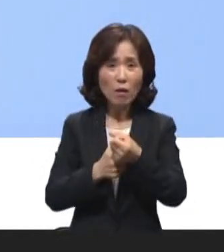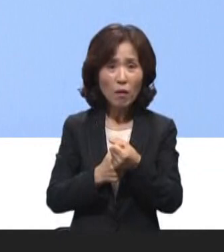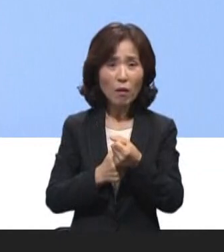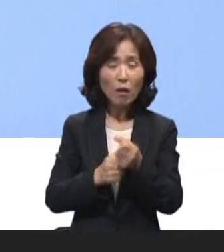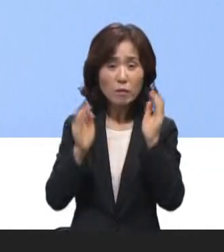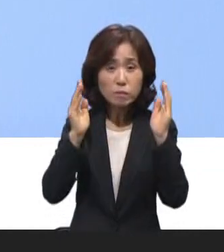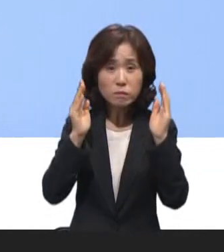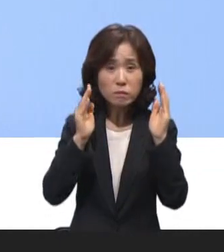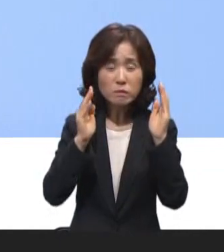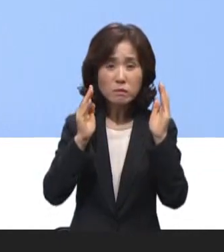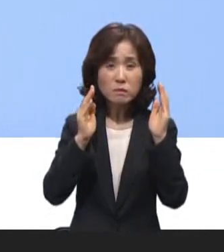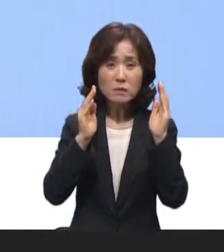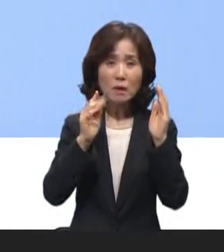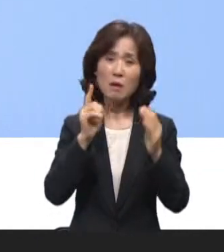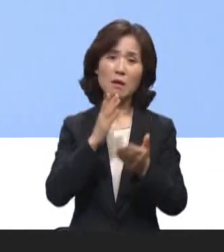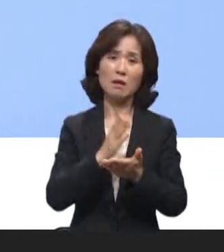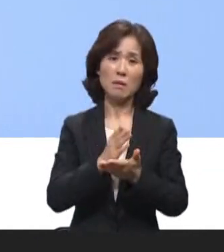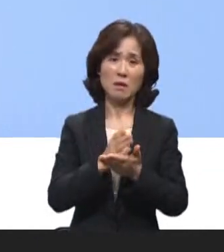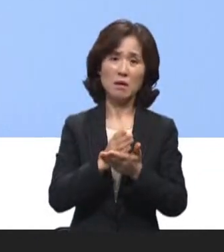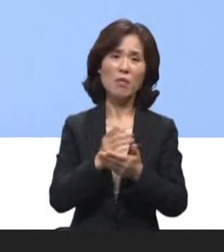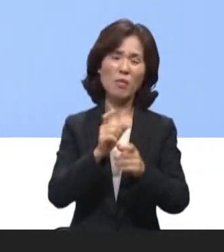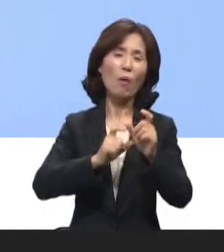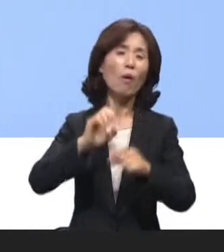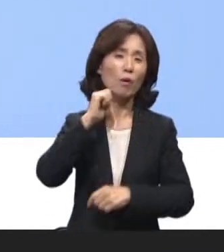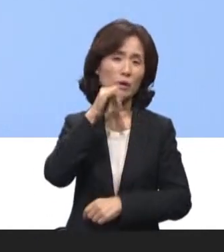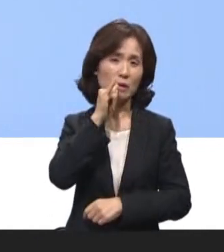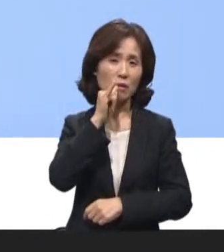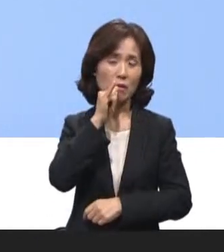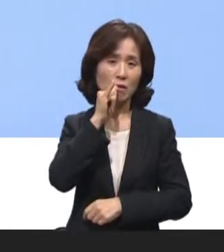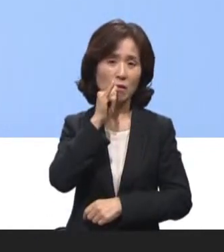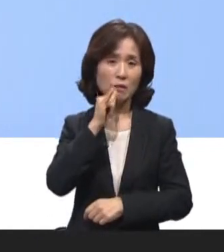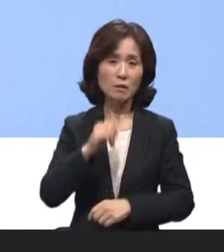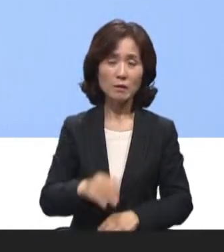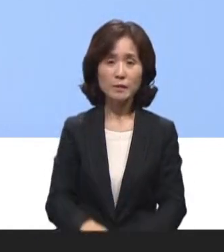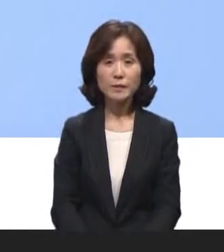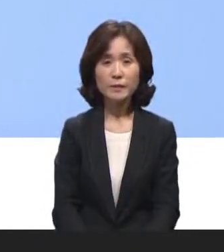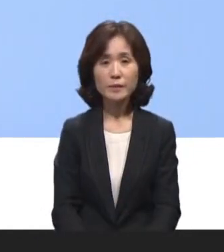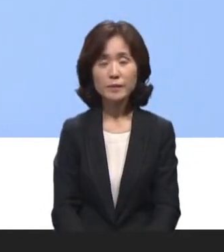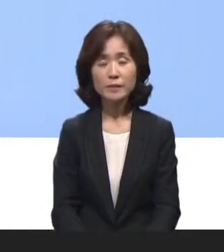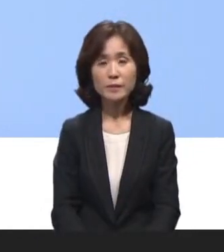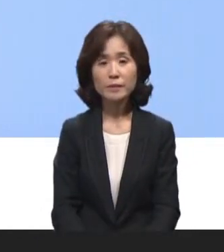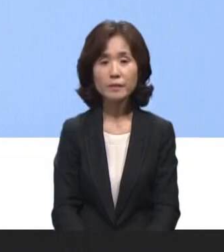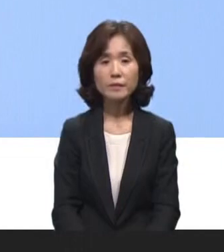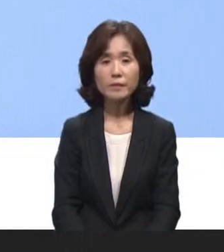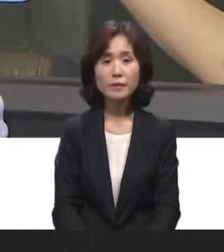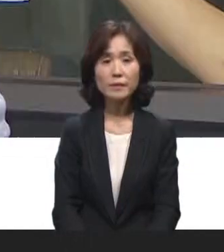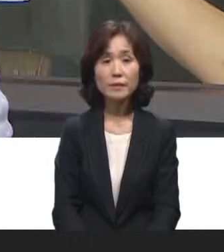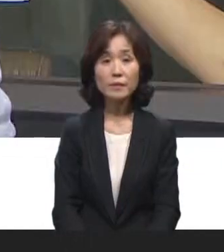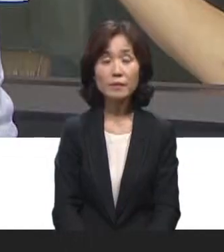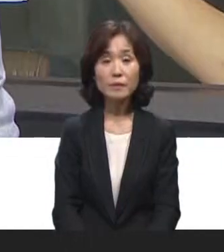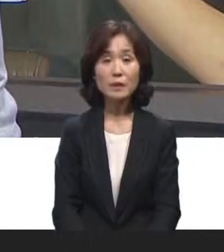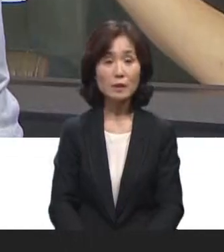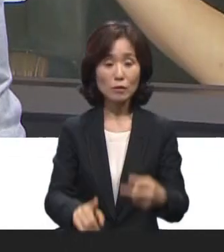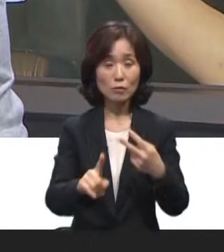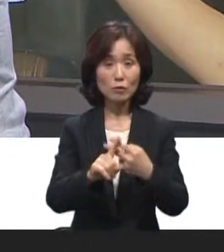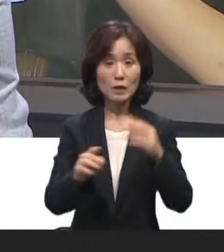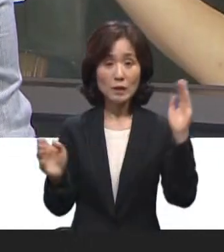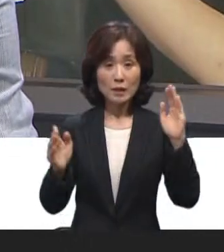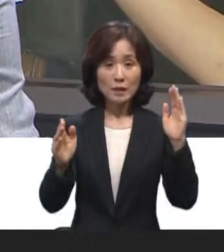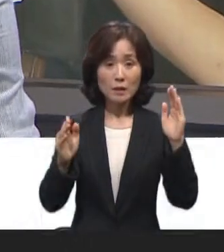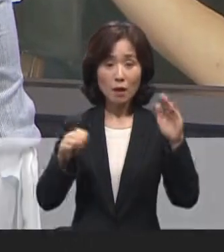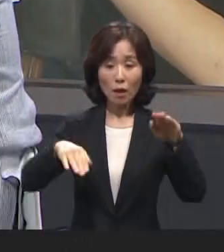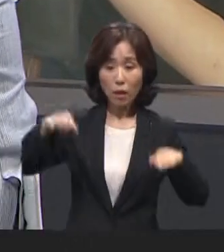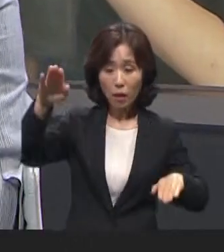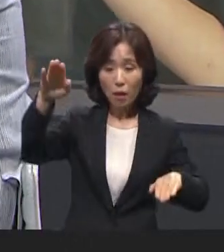단계를 뛰어넘는 공부 기 때문에 학생들한테 어려움을 더 많이 줄 수 있다는 점도 생각해야 될 것 같습니다 아 말씀하신 것처럼 중학생 그 갭을 좀